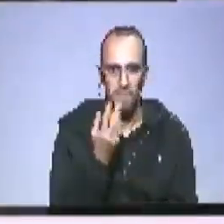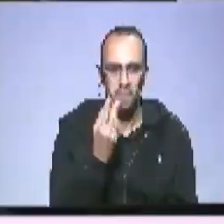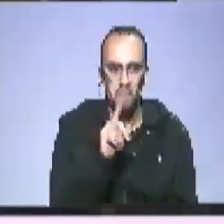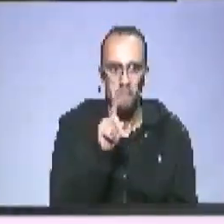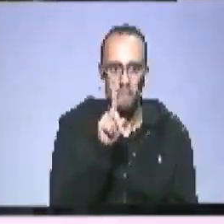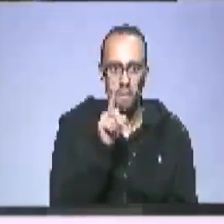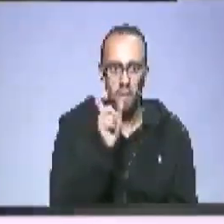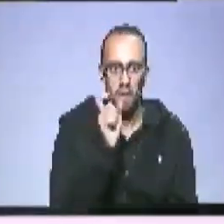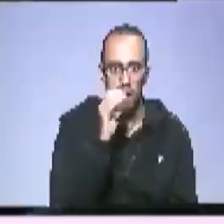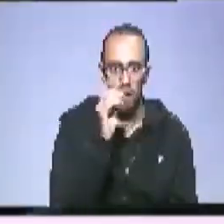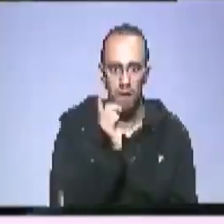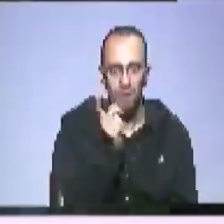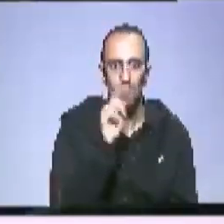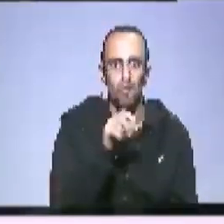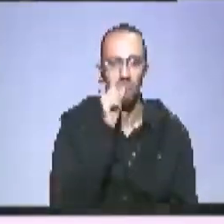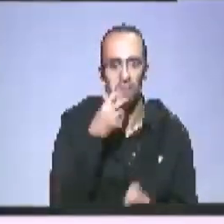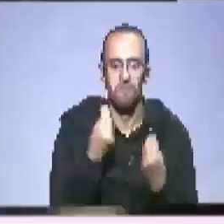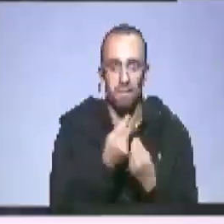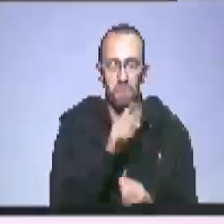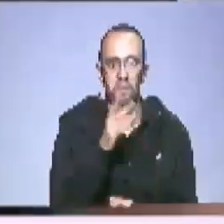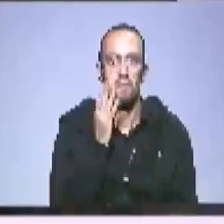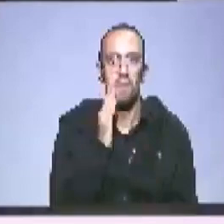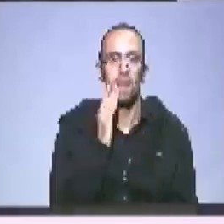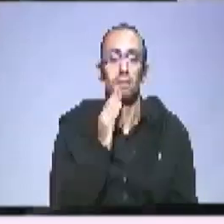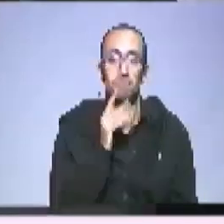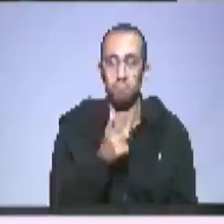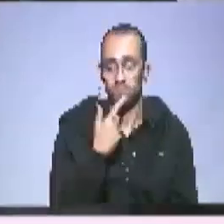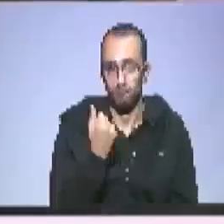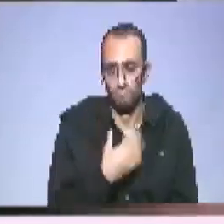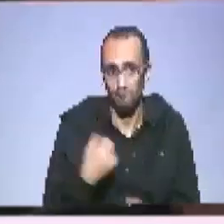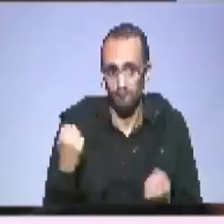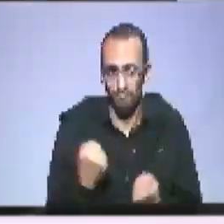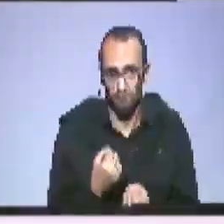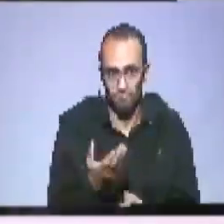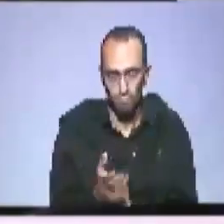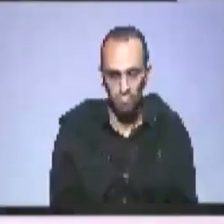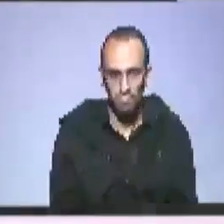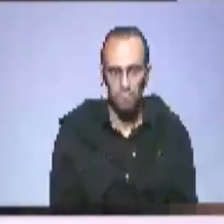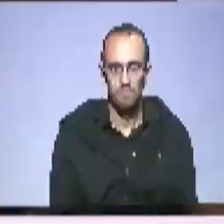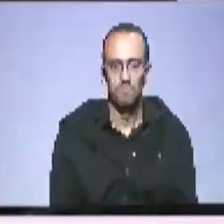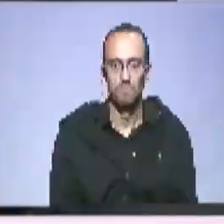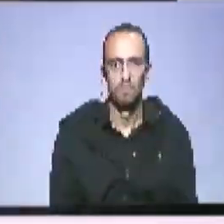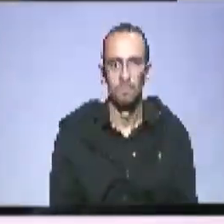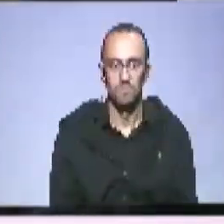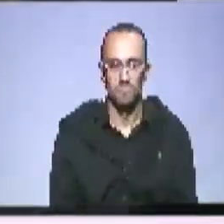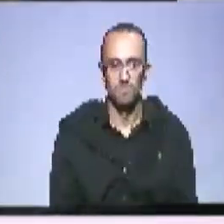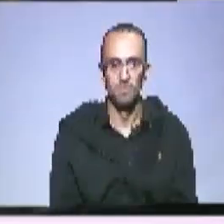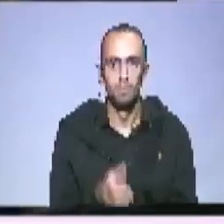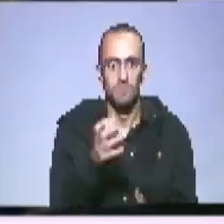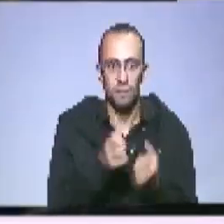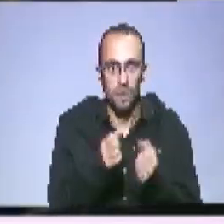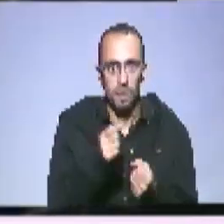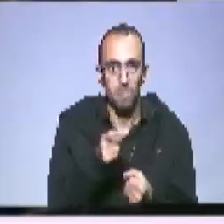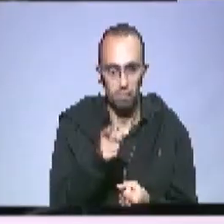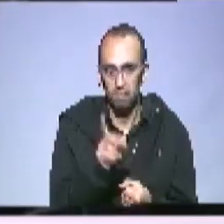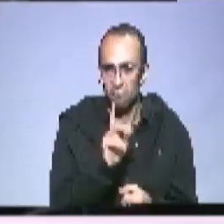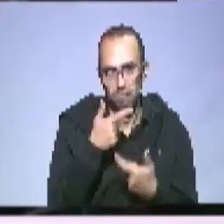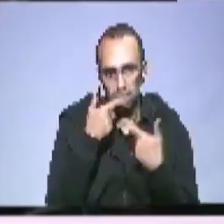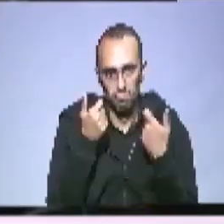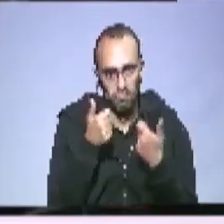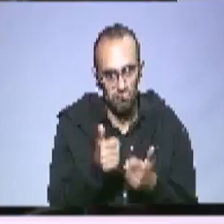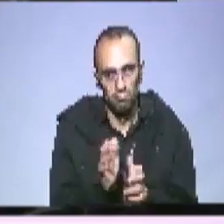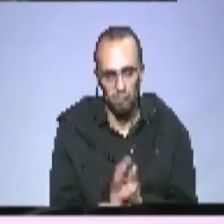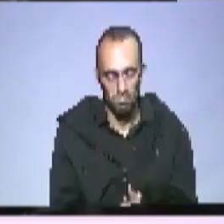أيه. الجزر مع البنجر اداها اللون البينك. زودنا قيمتها الغذائيه. حطينا فيها لبن جوز الهند، هي بنفس طعم الكولسلو